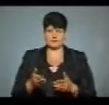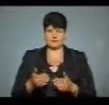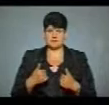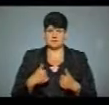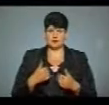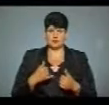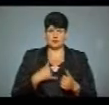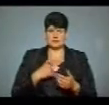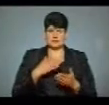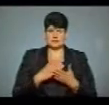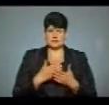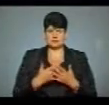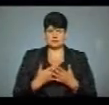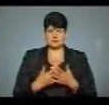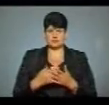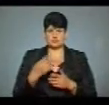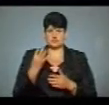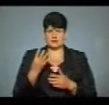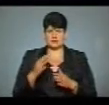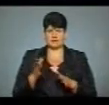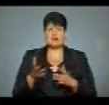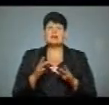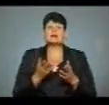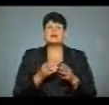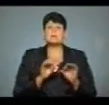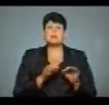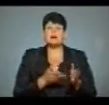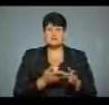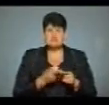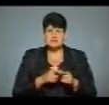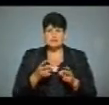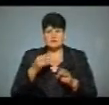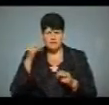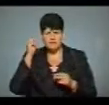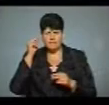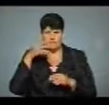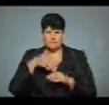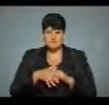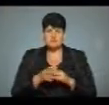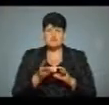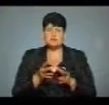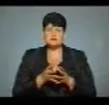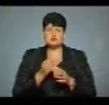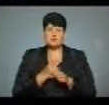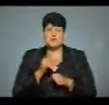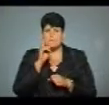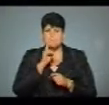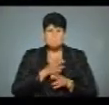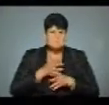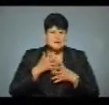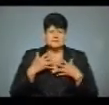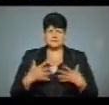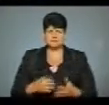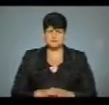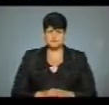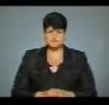є в нас біля 4 варіантів, який правильний, розумієте? Тобто це треба вивчити, бо треба зробити максимальну зручність.